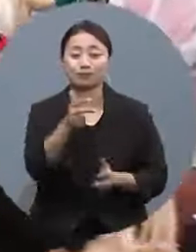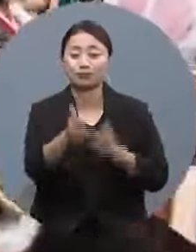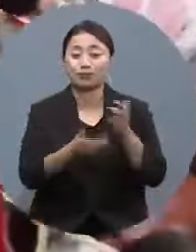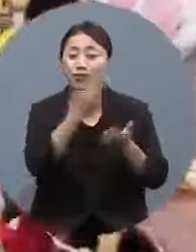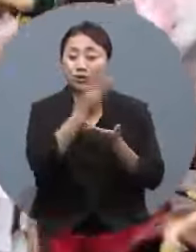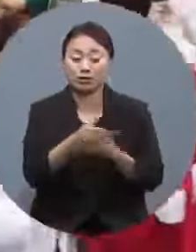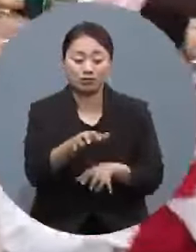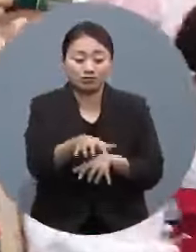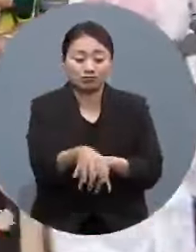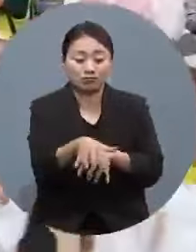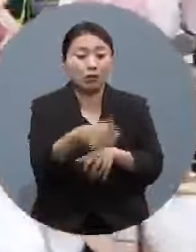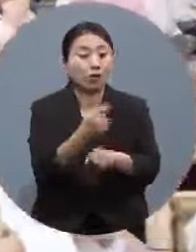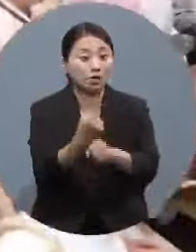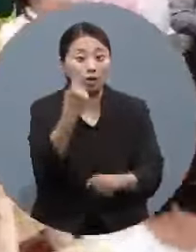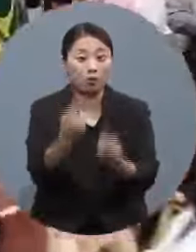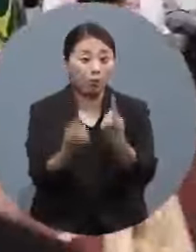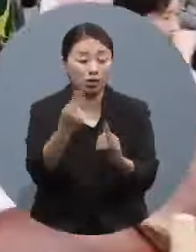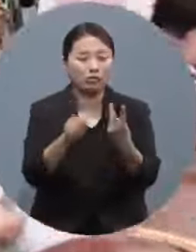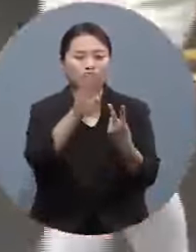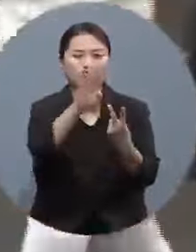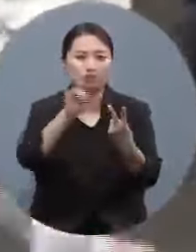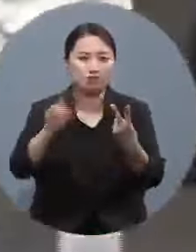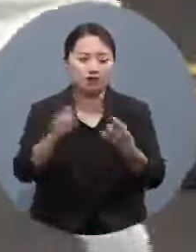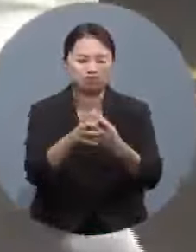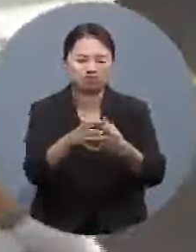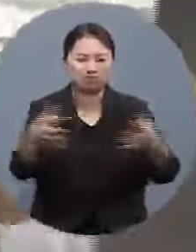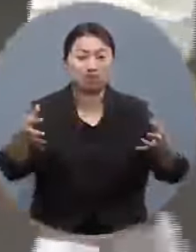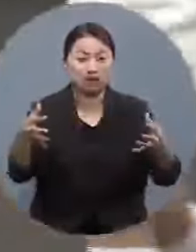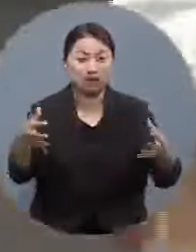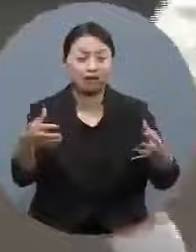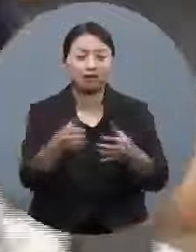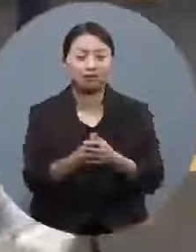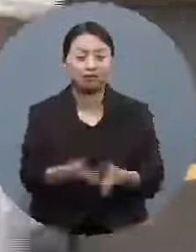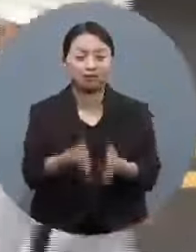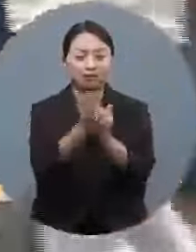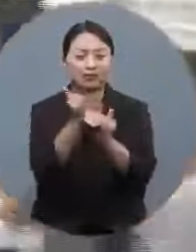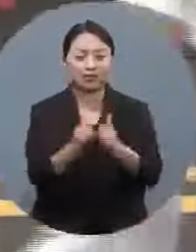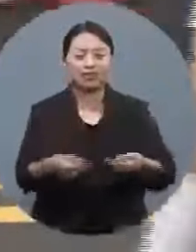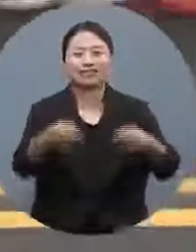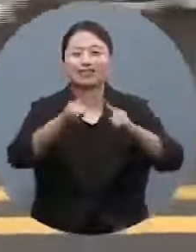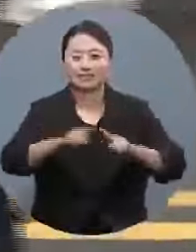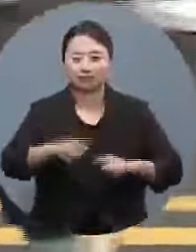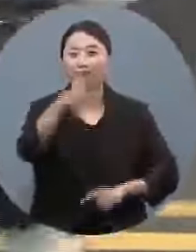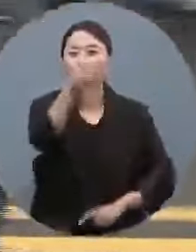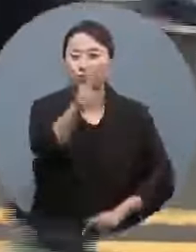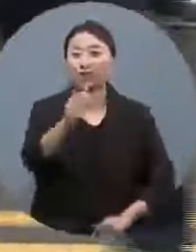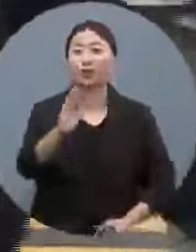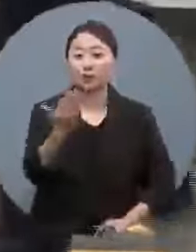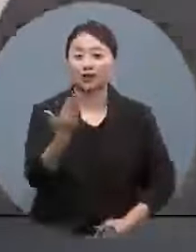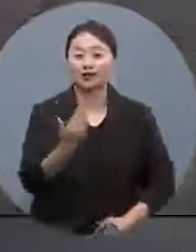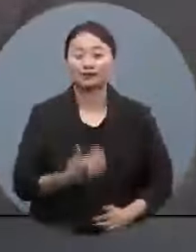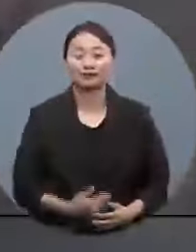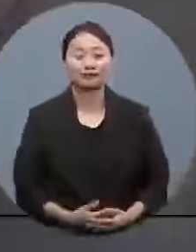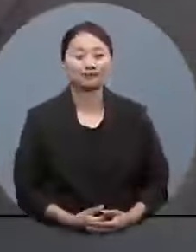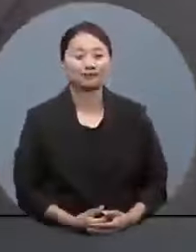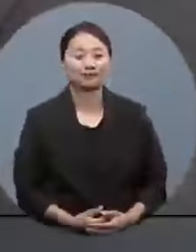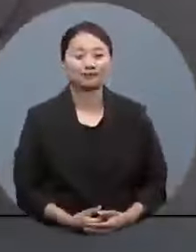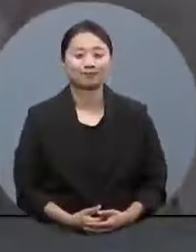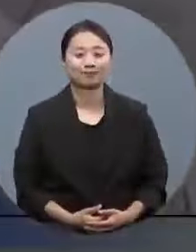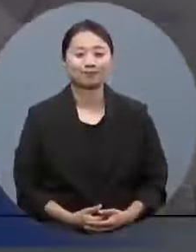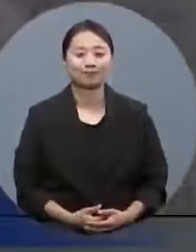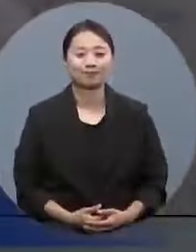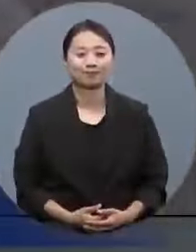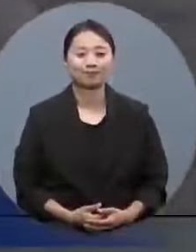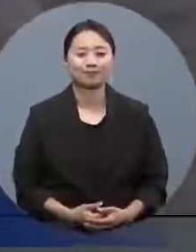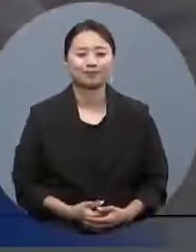행사인 퍼레이드는 지난해보다 규모를 두 배가량 늘리고 시민들이 직접 주인공으로 나서도록 했습니다. 다섯 개